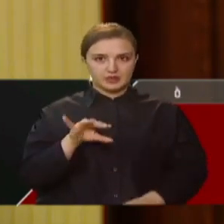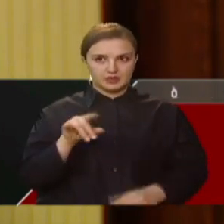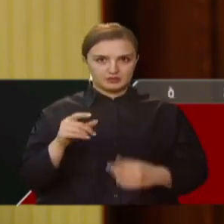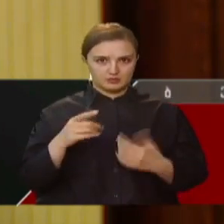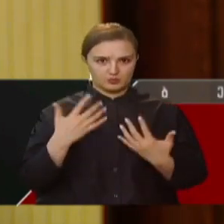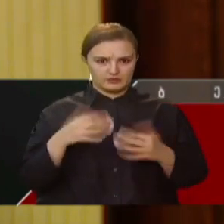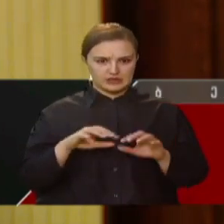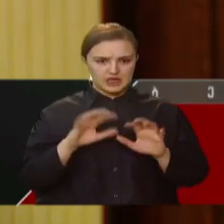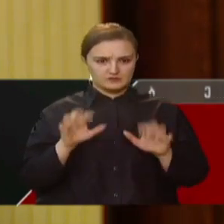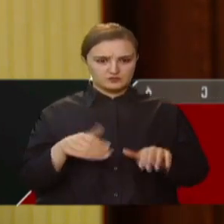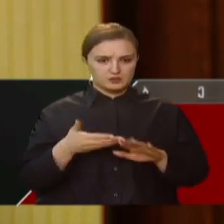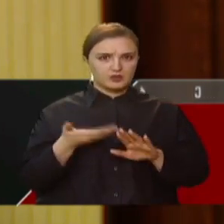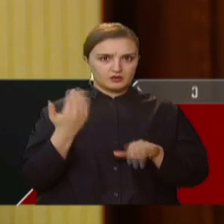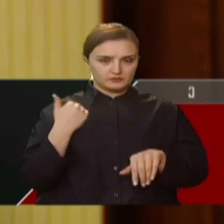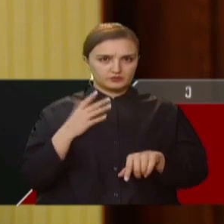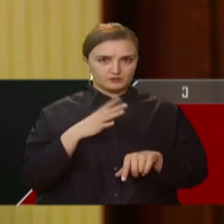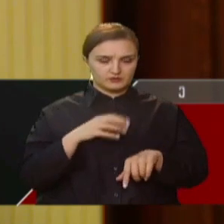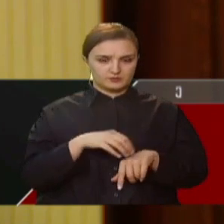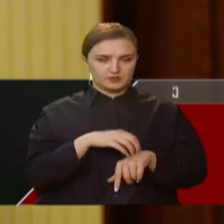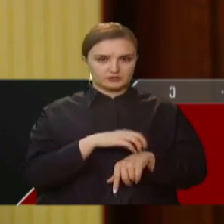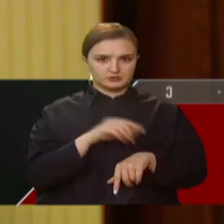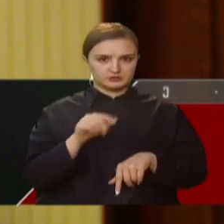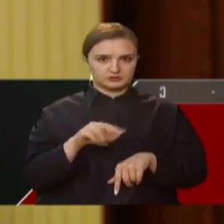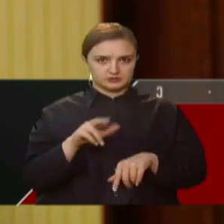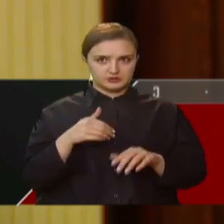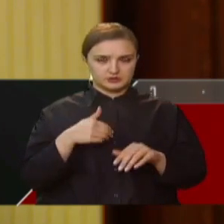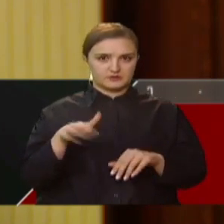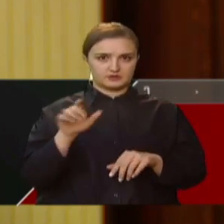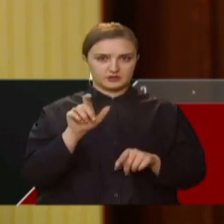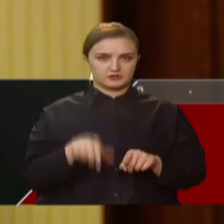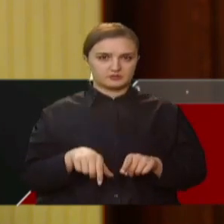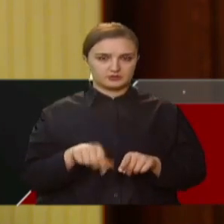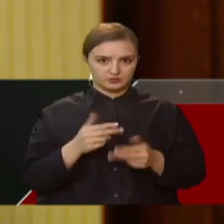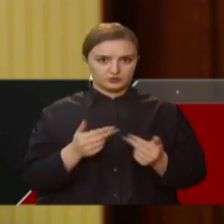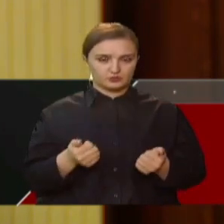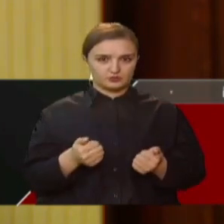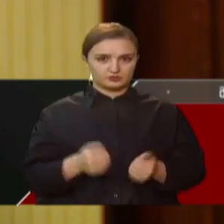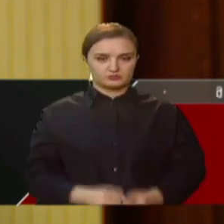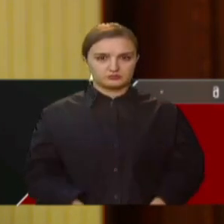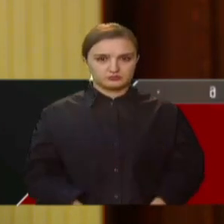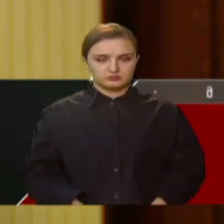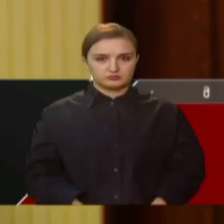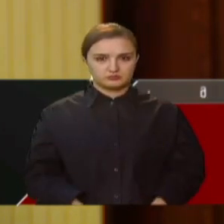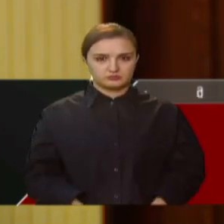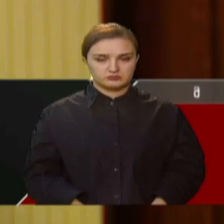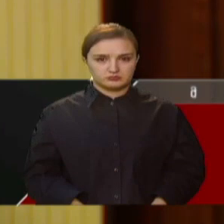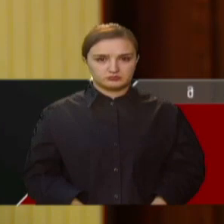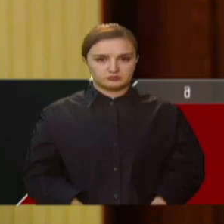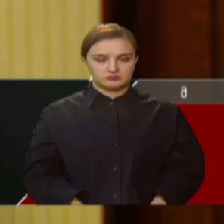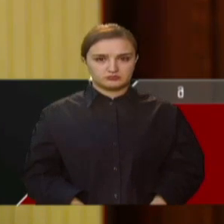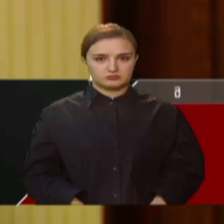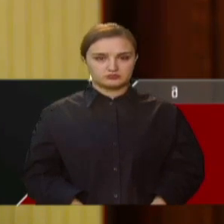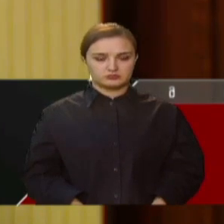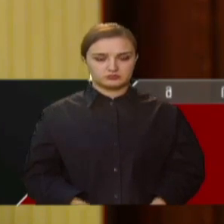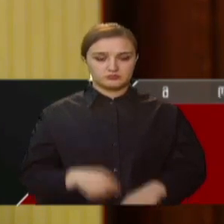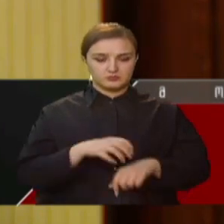Tauș domare, mai n-am te scau da partia asta. Auzi, da, Isa Damiani, ho, gamoit solar, am tenger